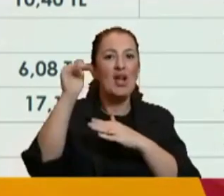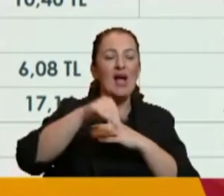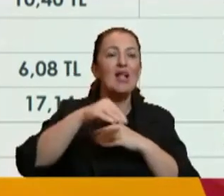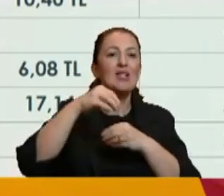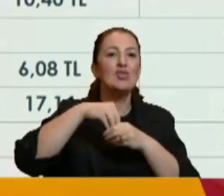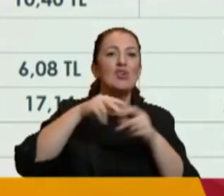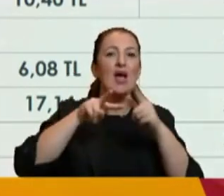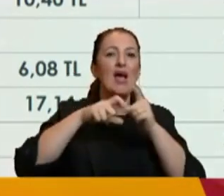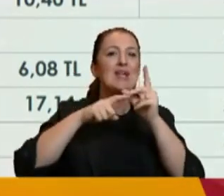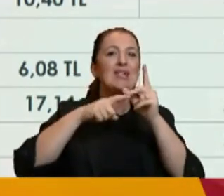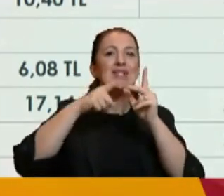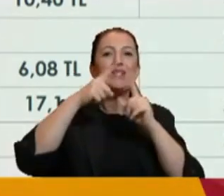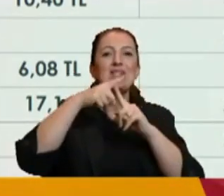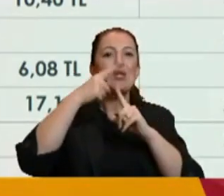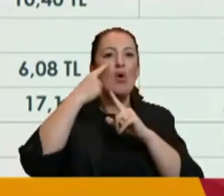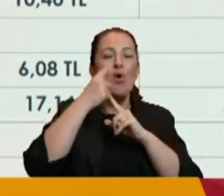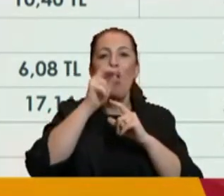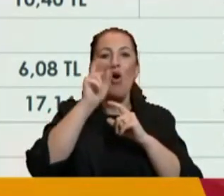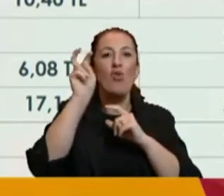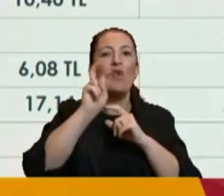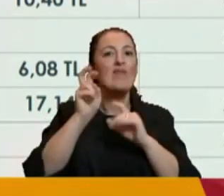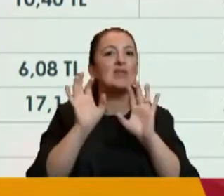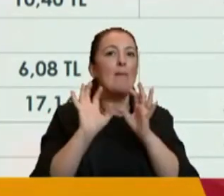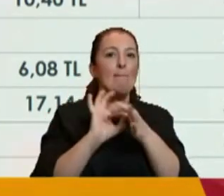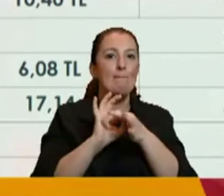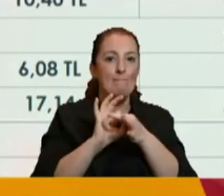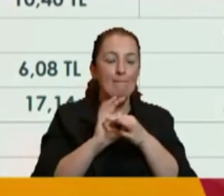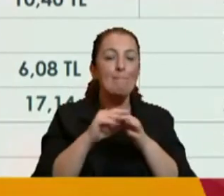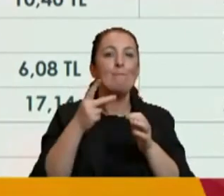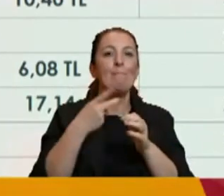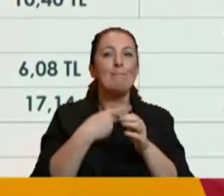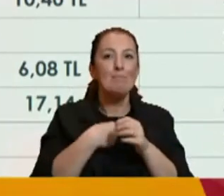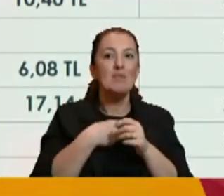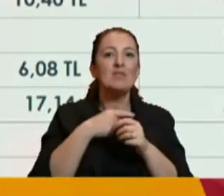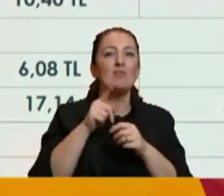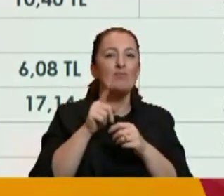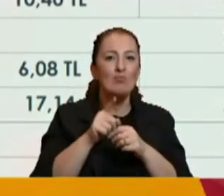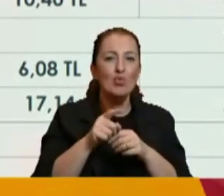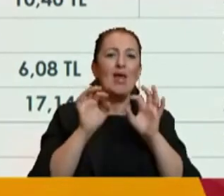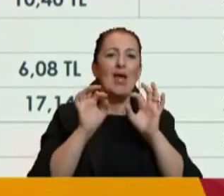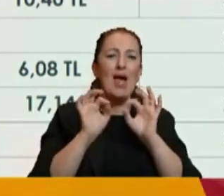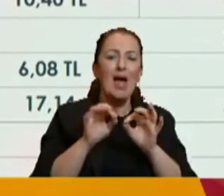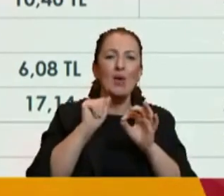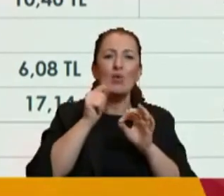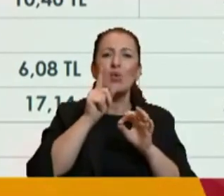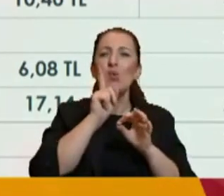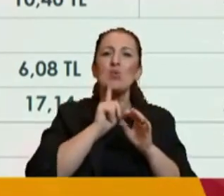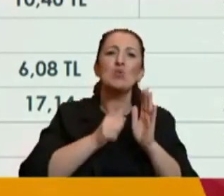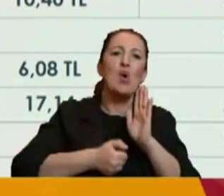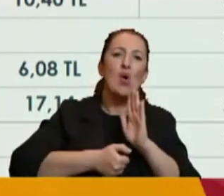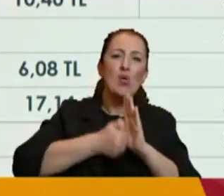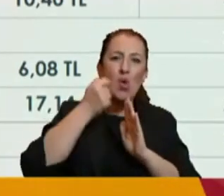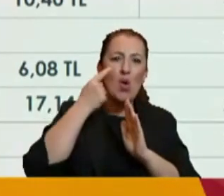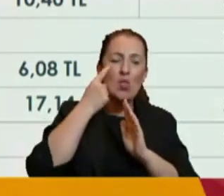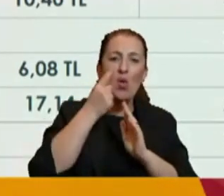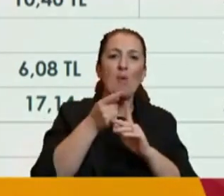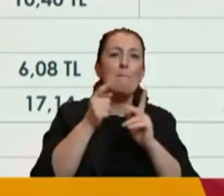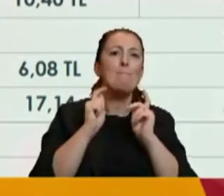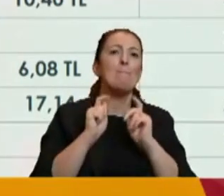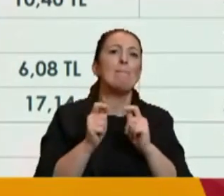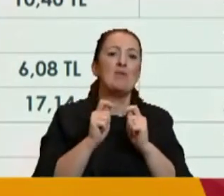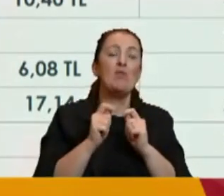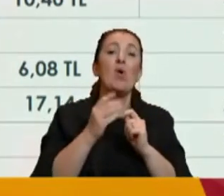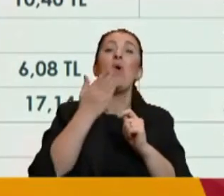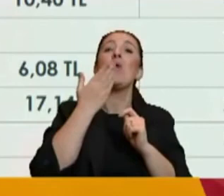dövize bağlı bir şey ve biz bundan her gün 100 ton civarında kullanmak zorundayız